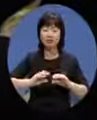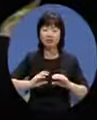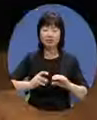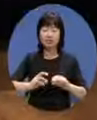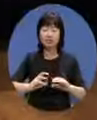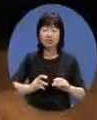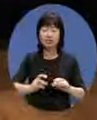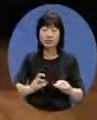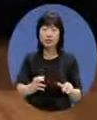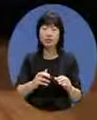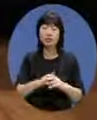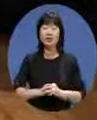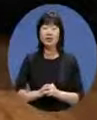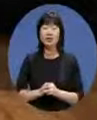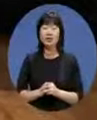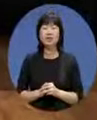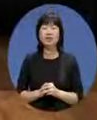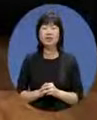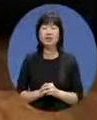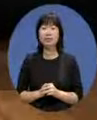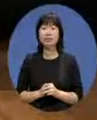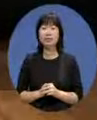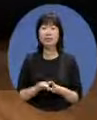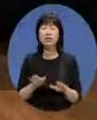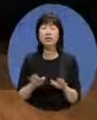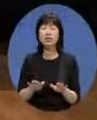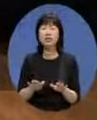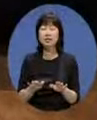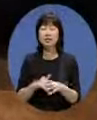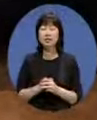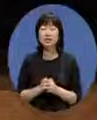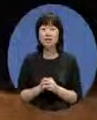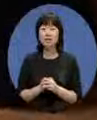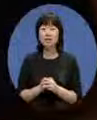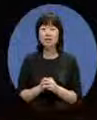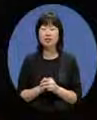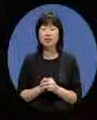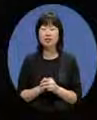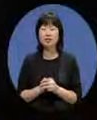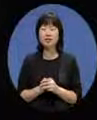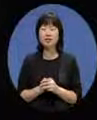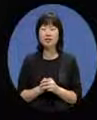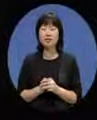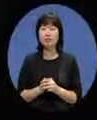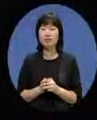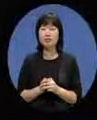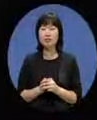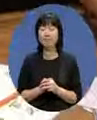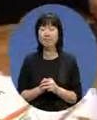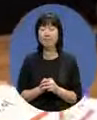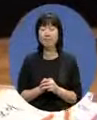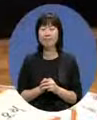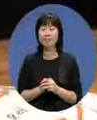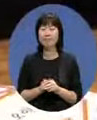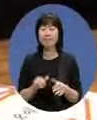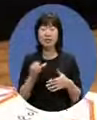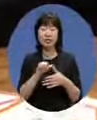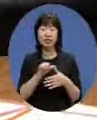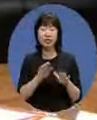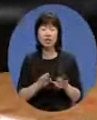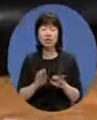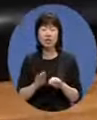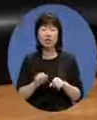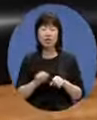갖고셔서 보시면 이렇게 녀와 놓 수 있는 도구가 마련게 진우가 이거